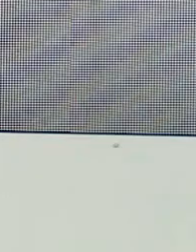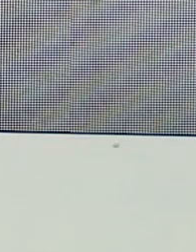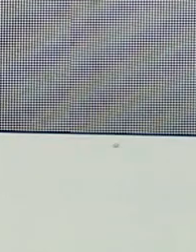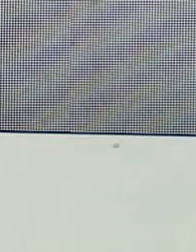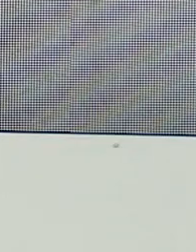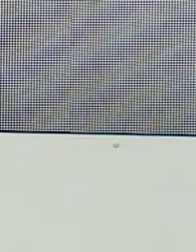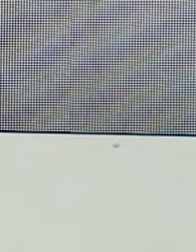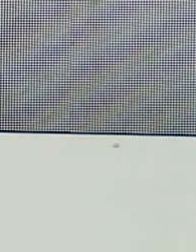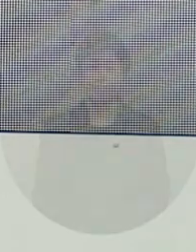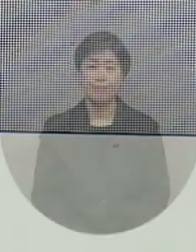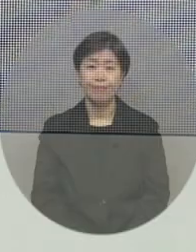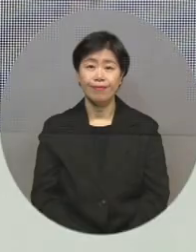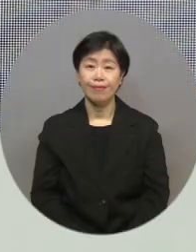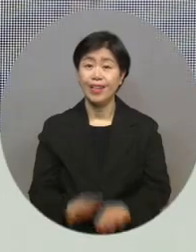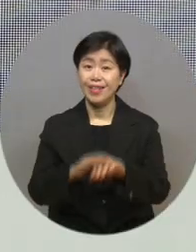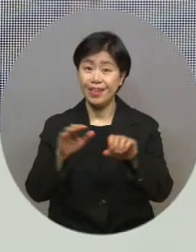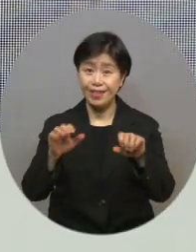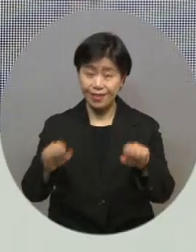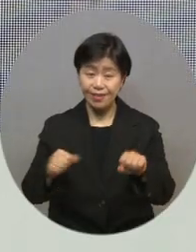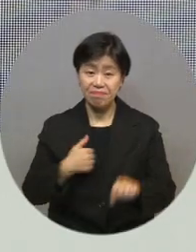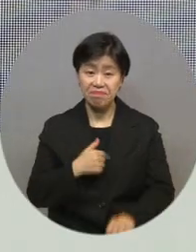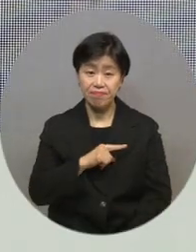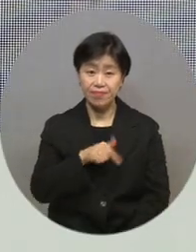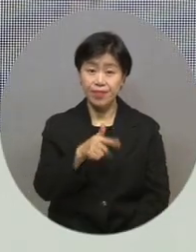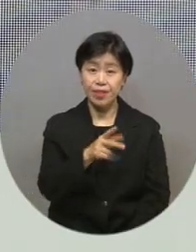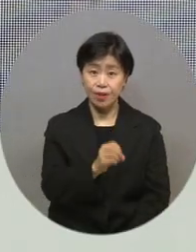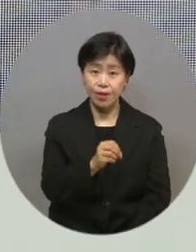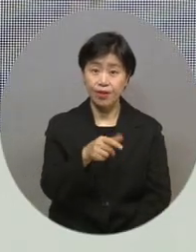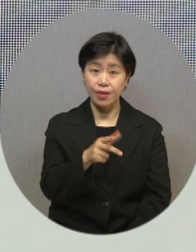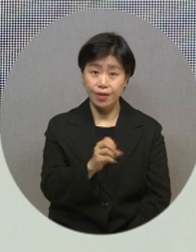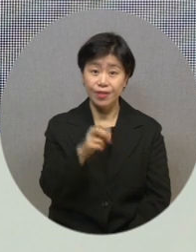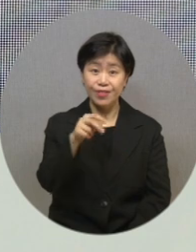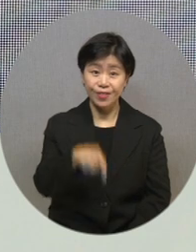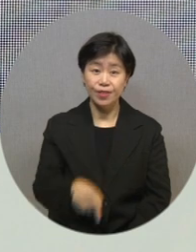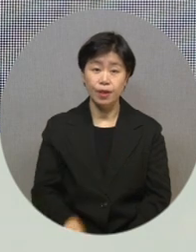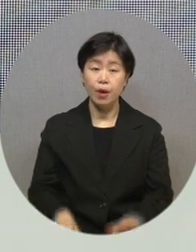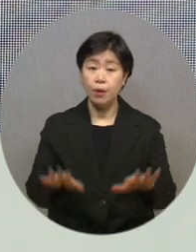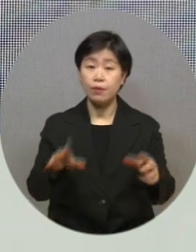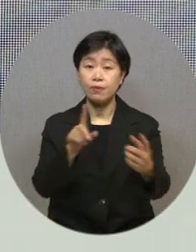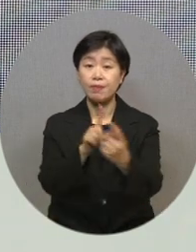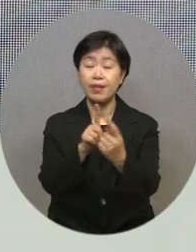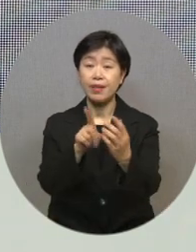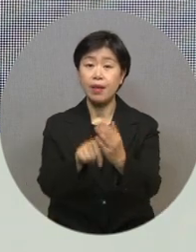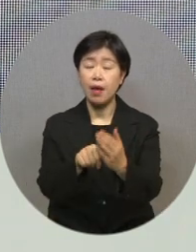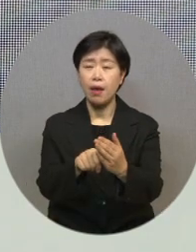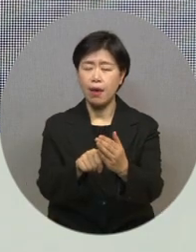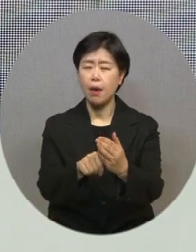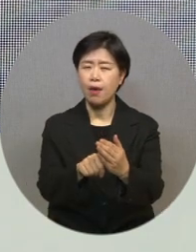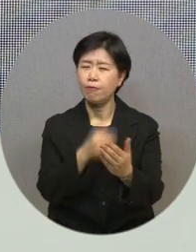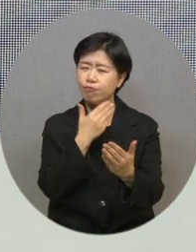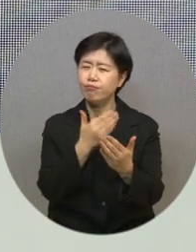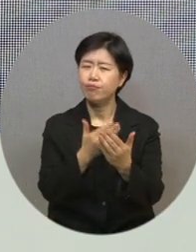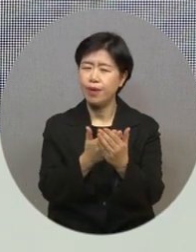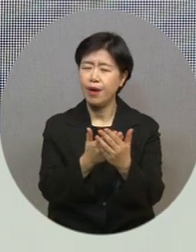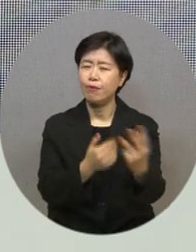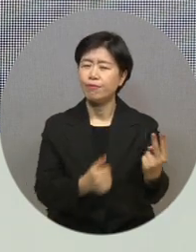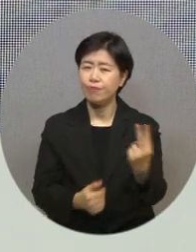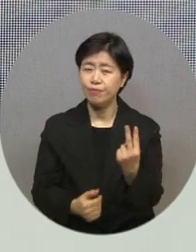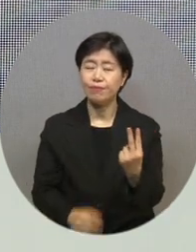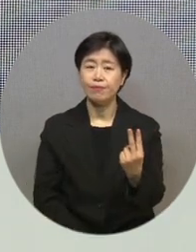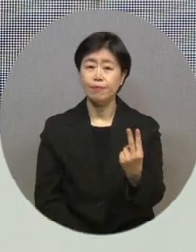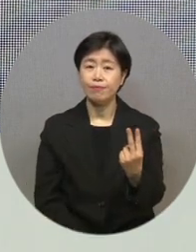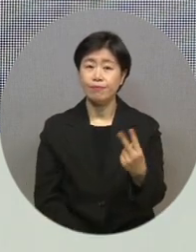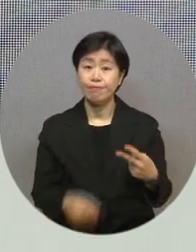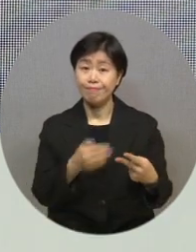안녕하십니까 정경수 오늘 만남에는 귀한 두 분을 모셨습니다에이